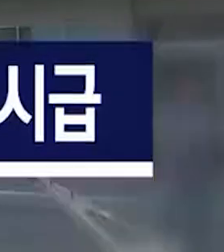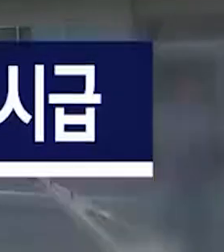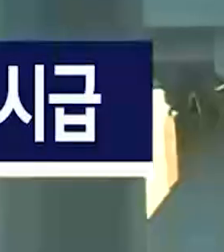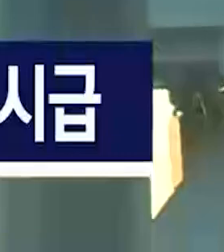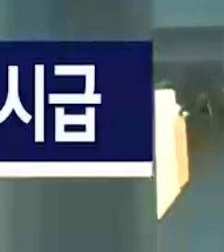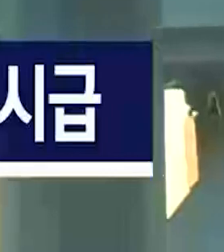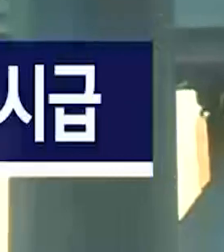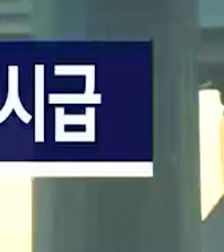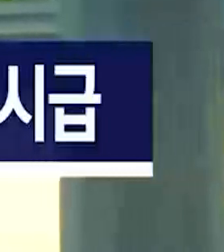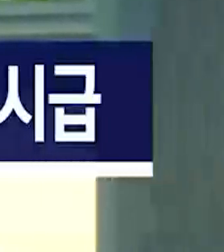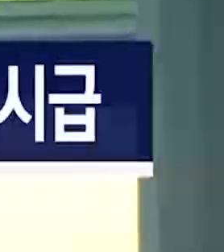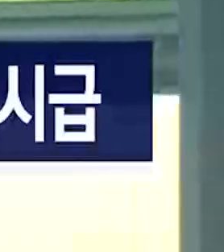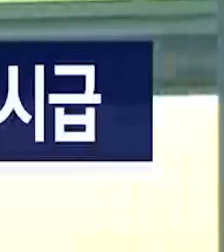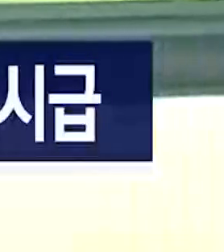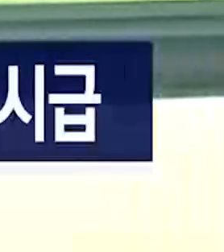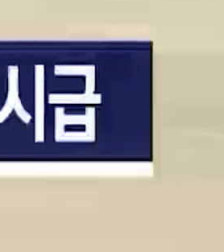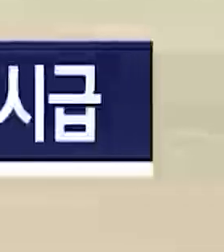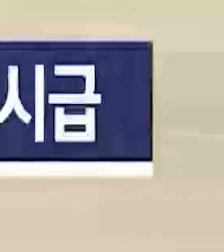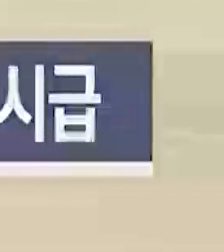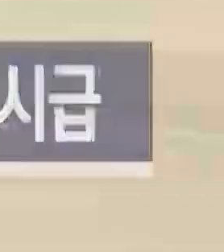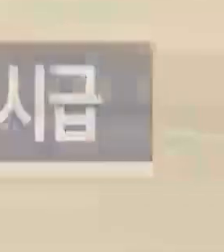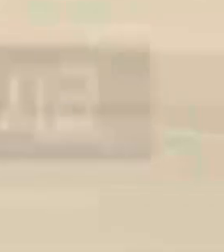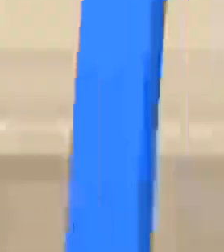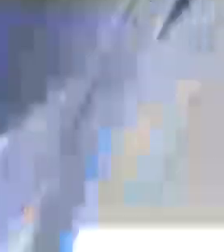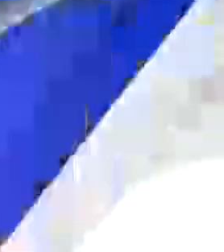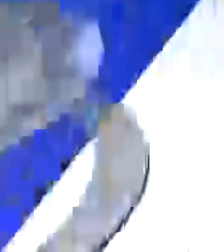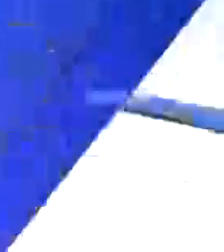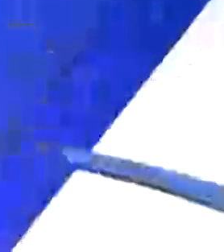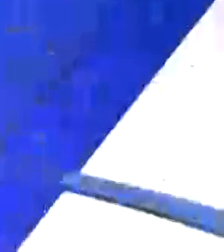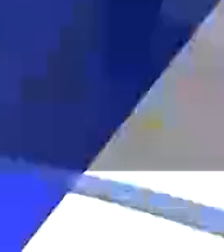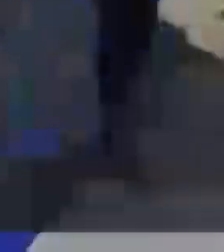부정기적인 전세기 확대뿐만 아니라 전기노선 확보도 시급합니다.